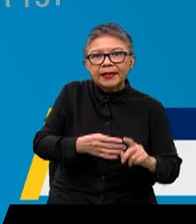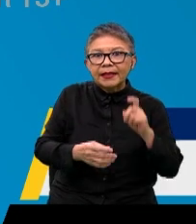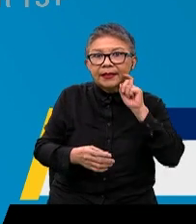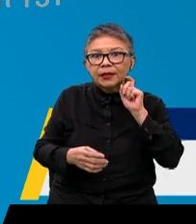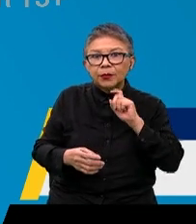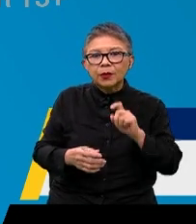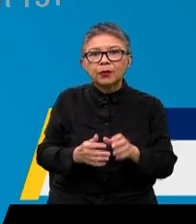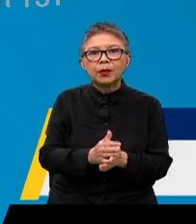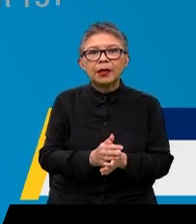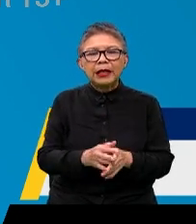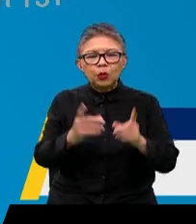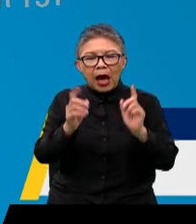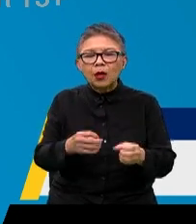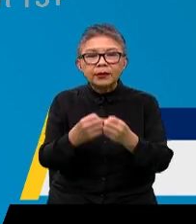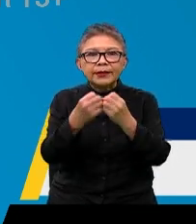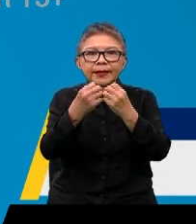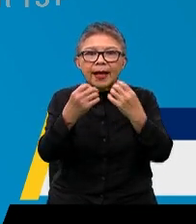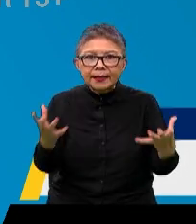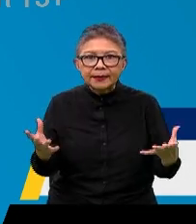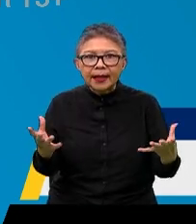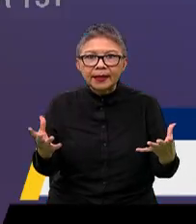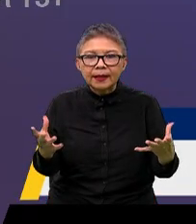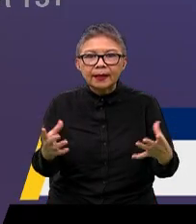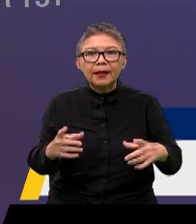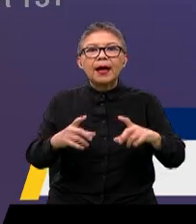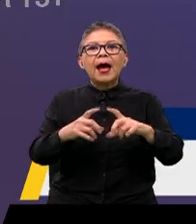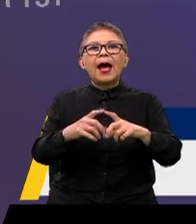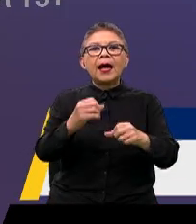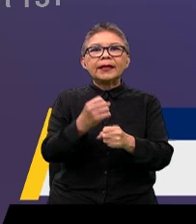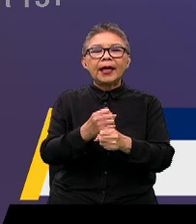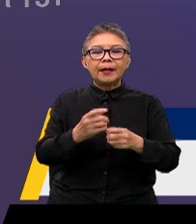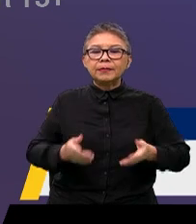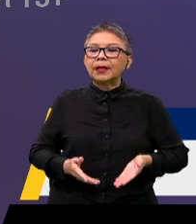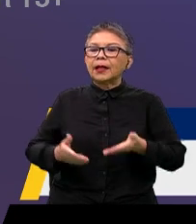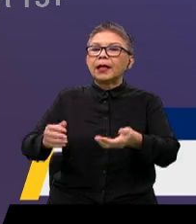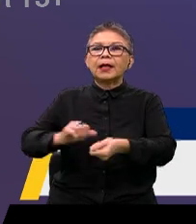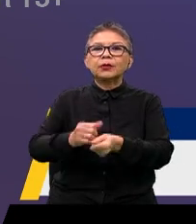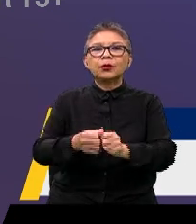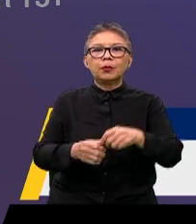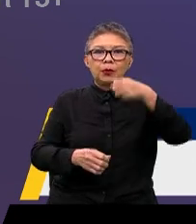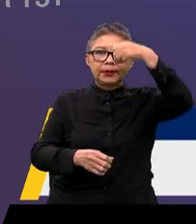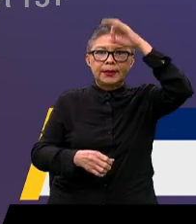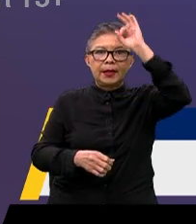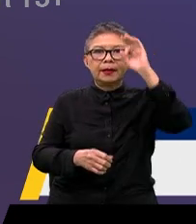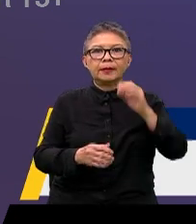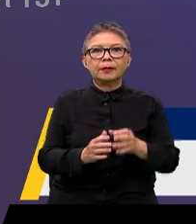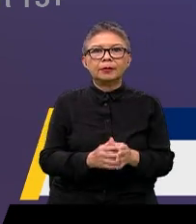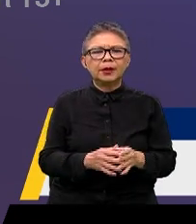hal itu perlu diklarifikasi. Pihak AG sendiri menyerahkan penyidikan kasus ini kepada pihak kepolisian.